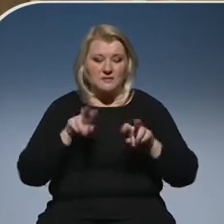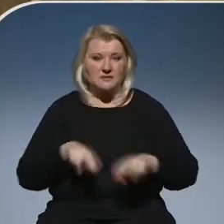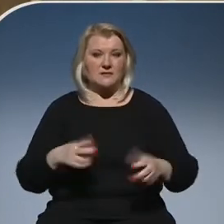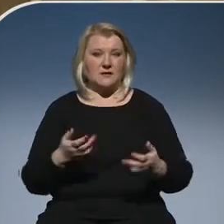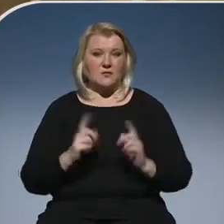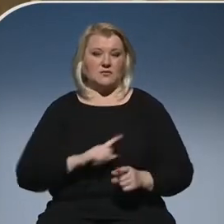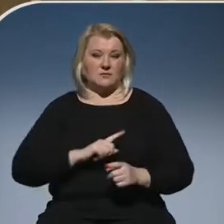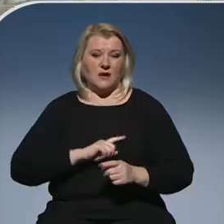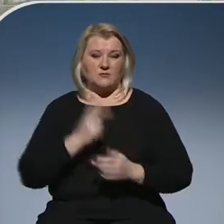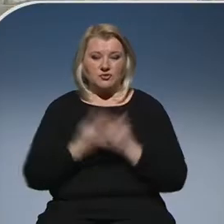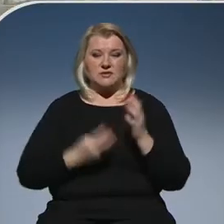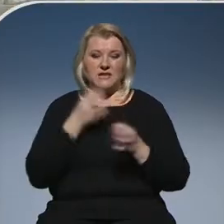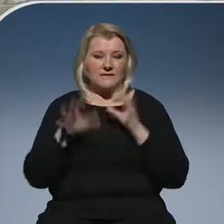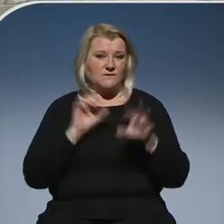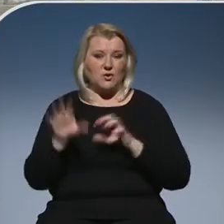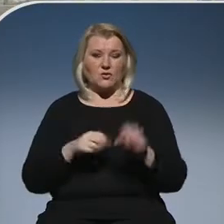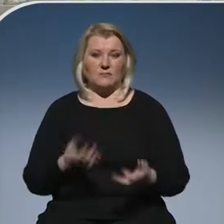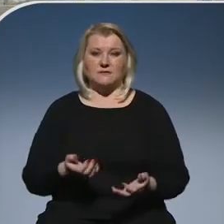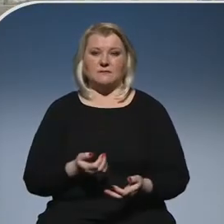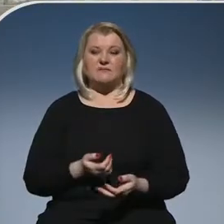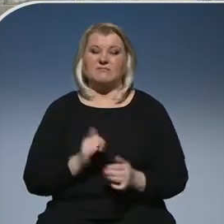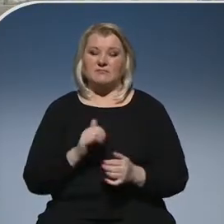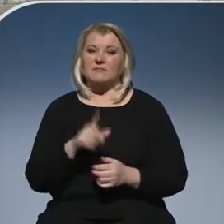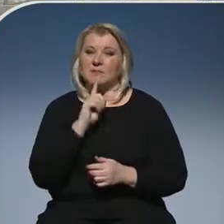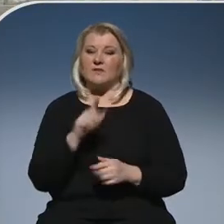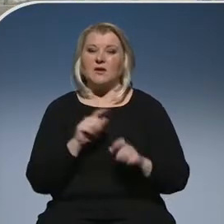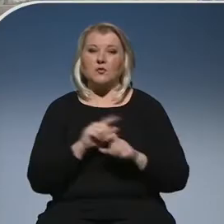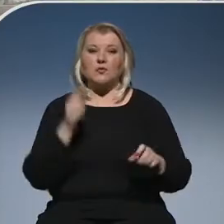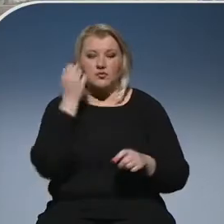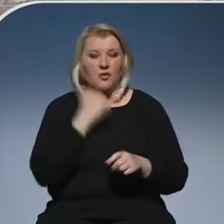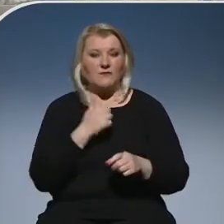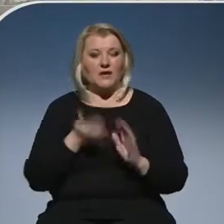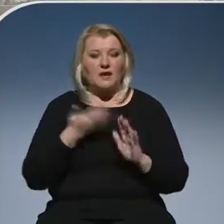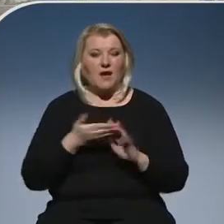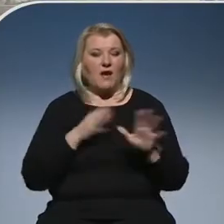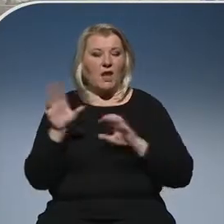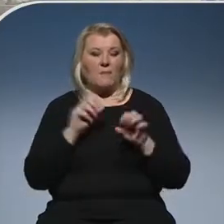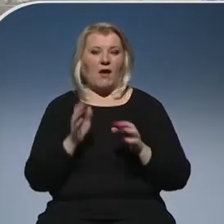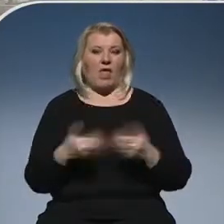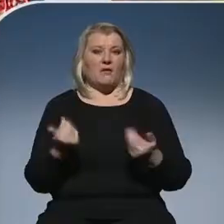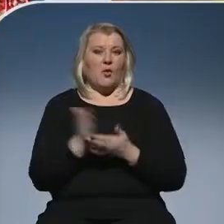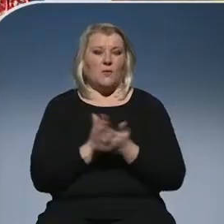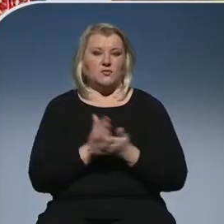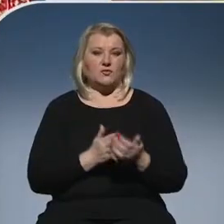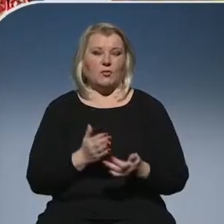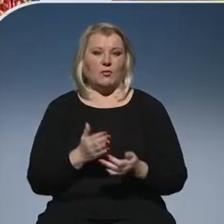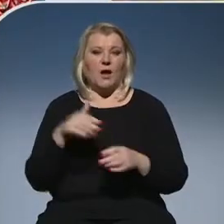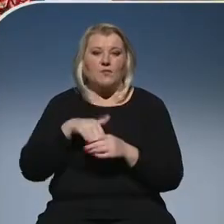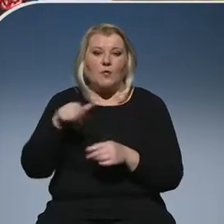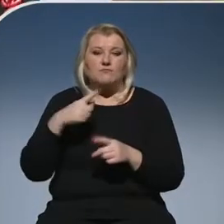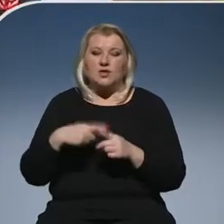studia. Protože jsme asi snadno ovlivnitelní tou reklamou, když nemáme i to pozadí těch informací a neznáme ten úspěch